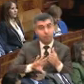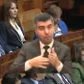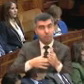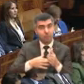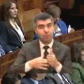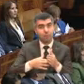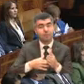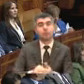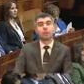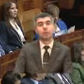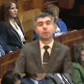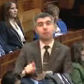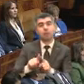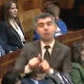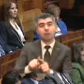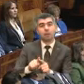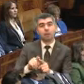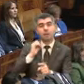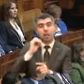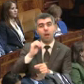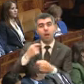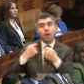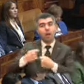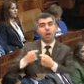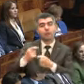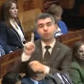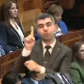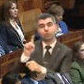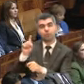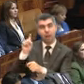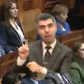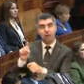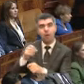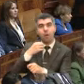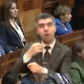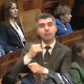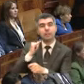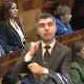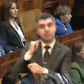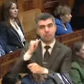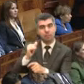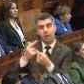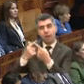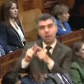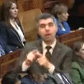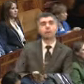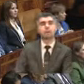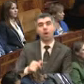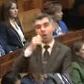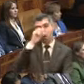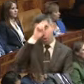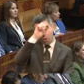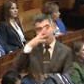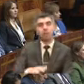بعض المناطق كالدائرة اللي تنتمي لها أنا، معروفة بالجهاد وقبيلة سماعلة وتزام خليبقة. لقد أعطيتم